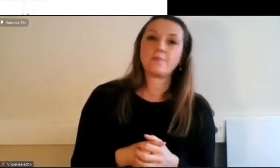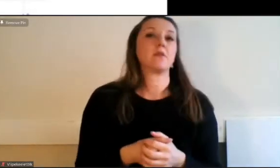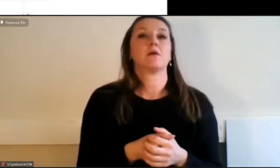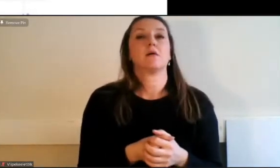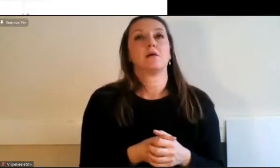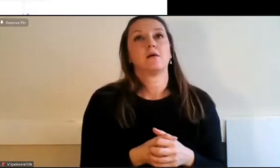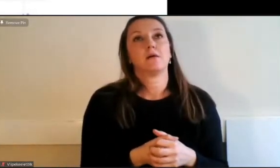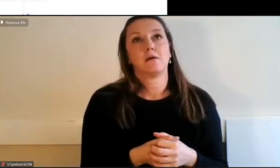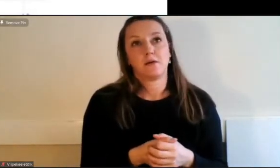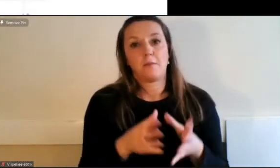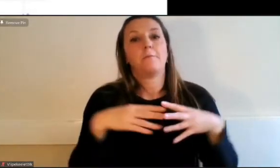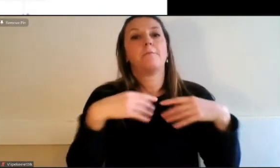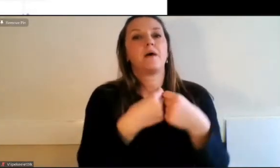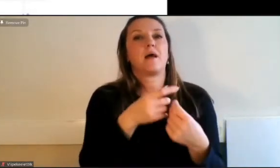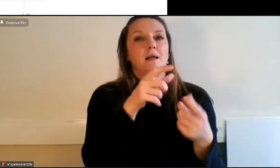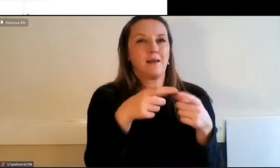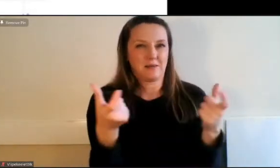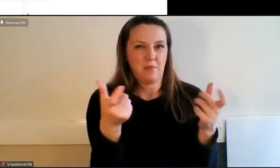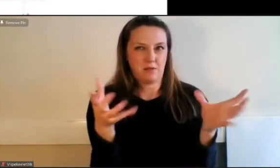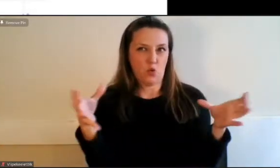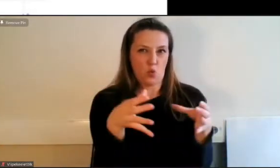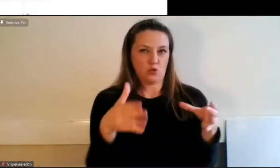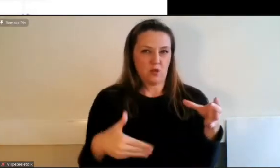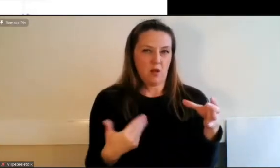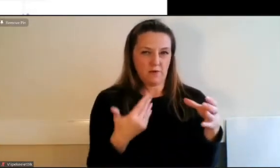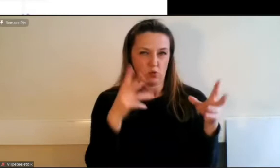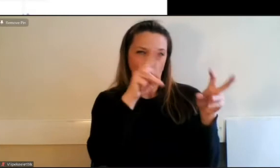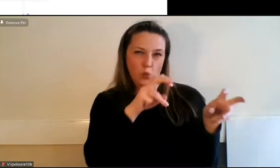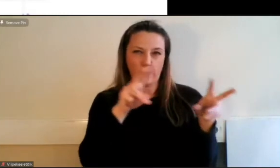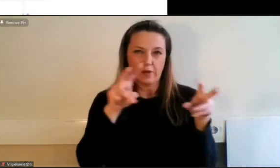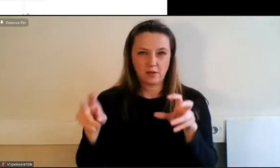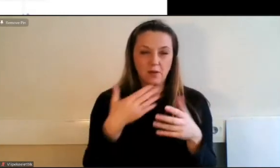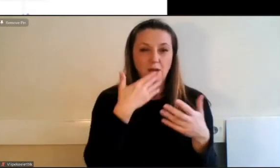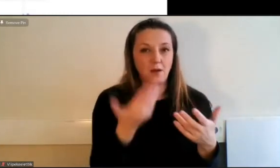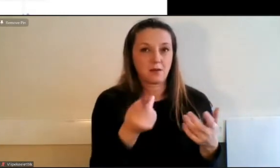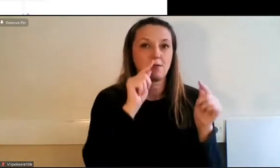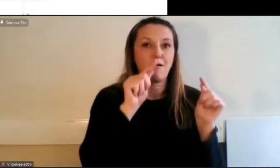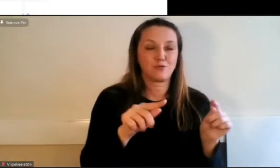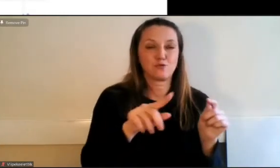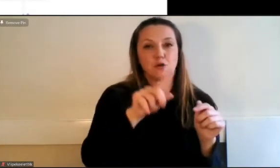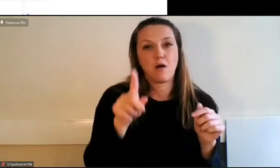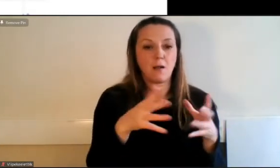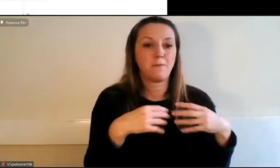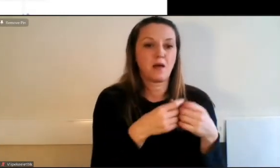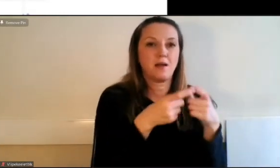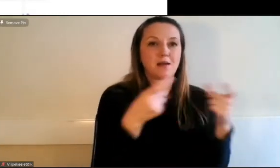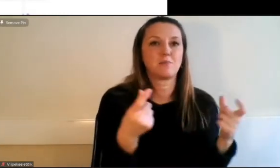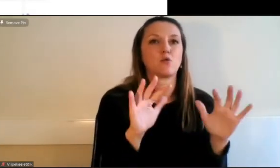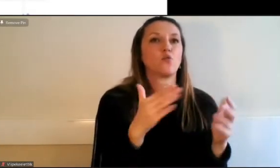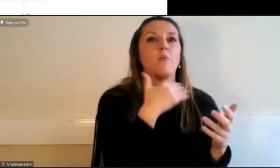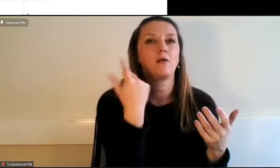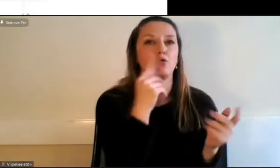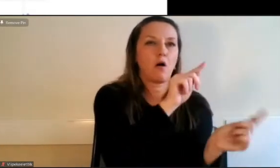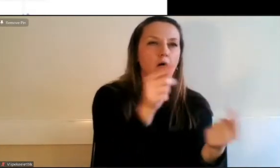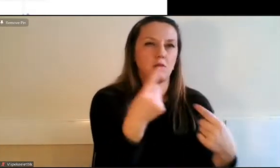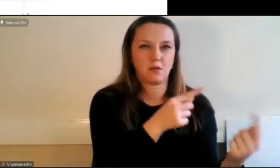inimestel kuskil natukene üle 5 päeva. Ehk siis vaktsineeritud inimesed tegelikult evitavad seda